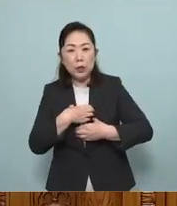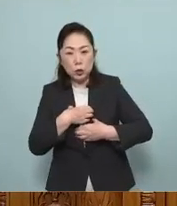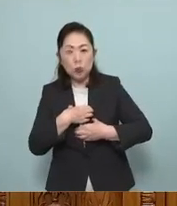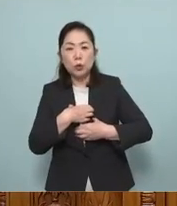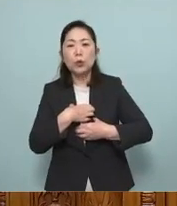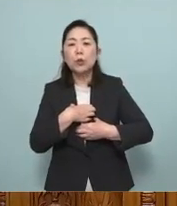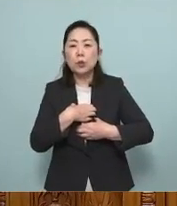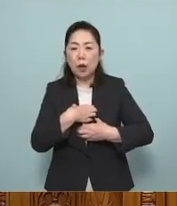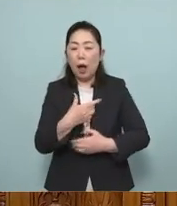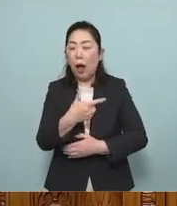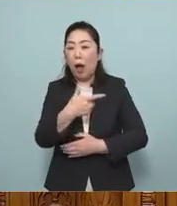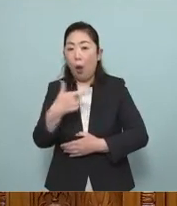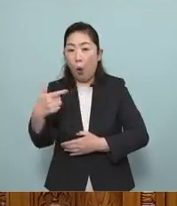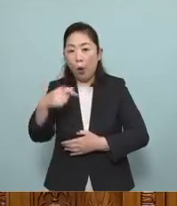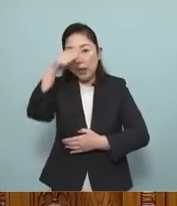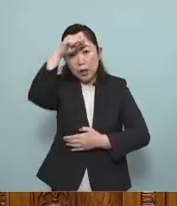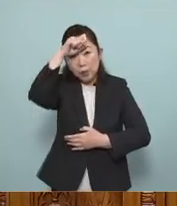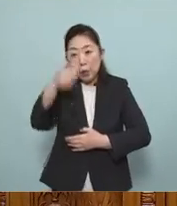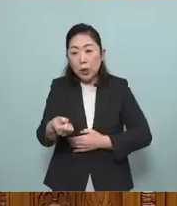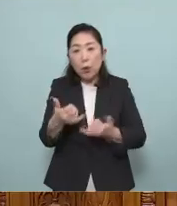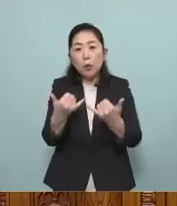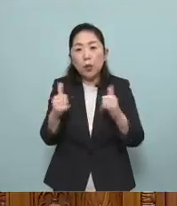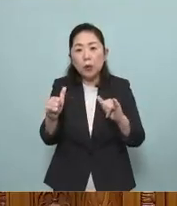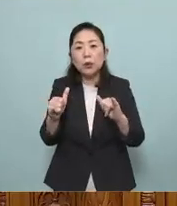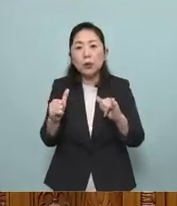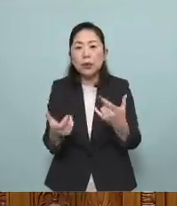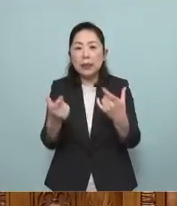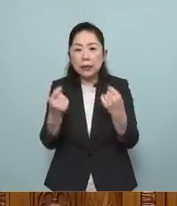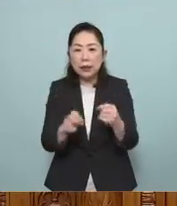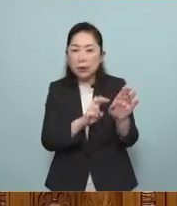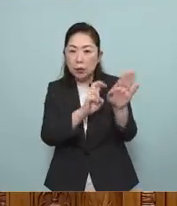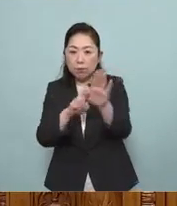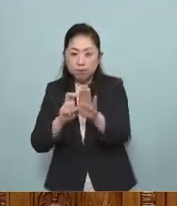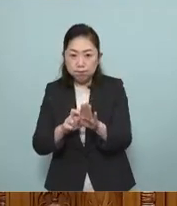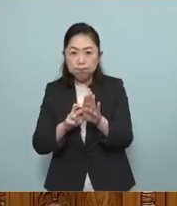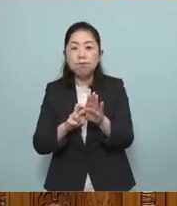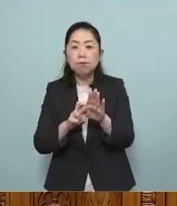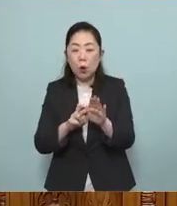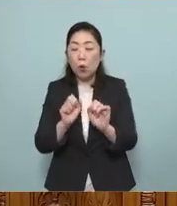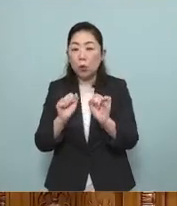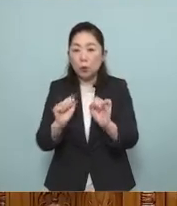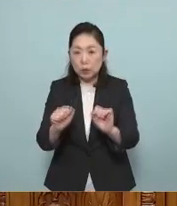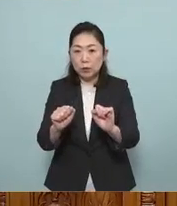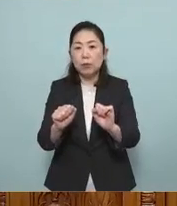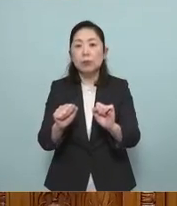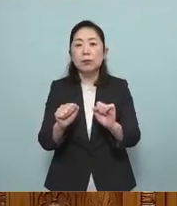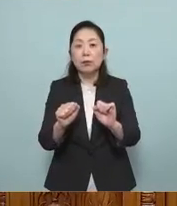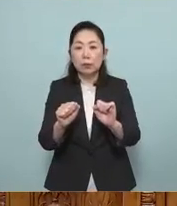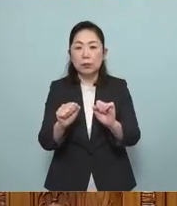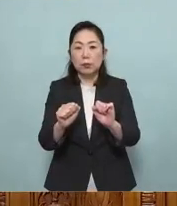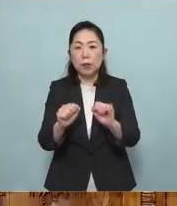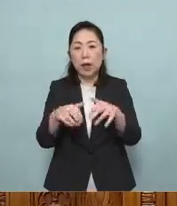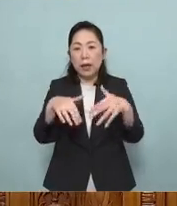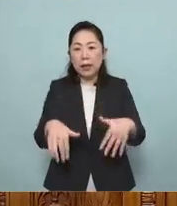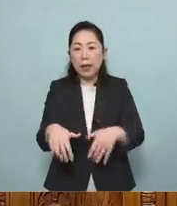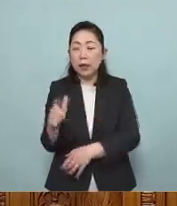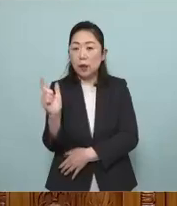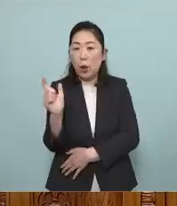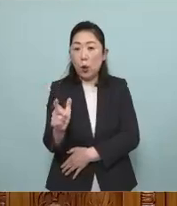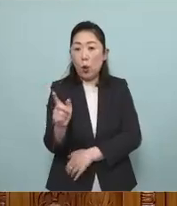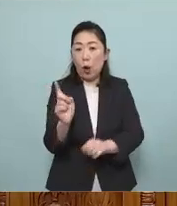い方々に的確に医療を提供することに主眼を置いて医療提供体制を強化